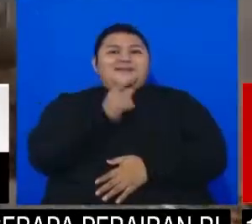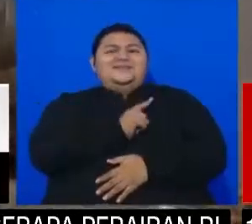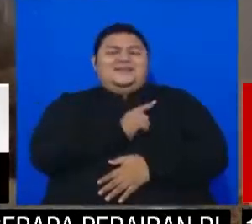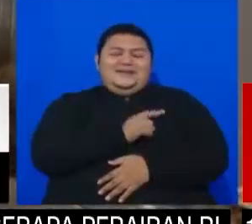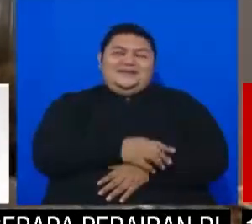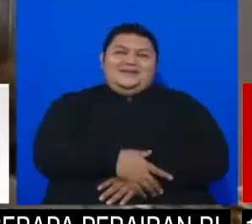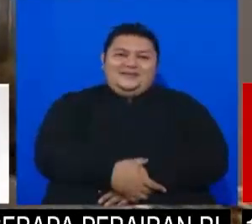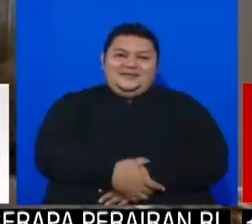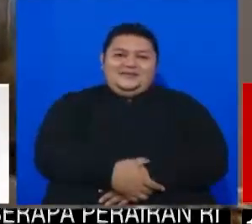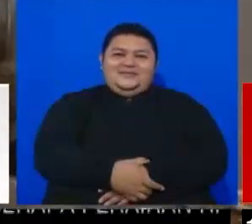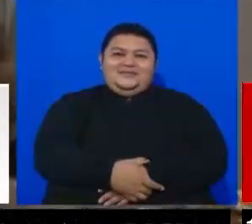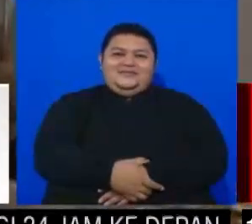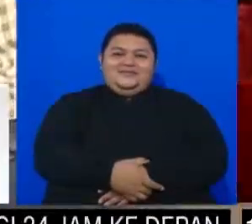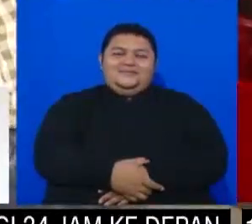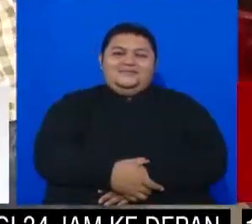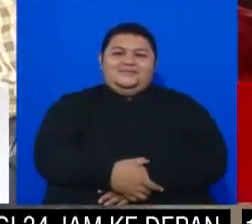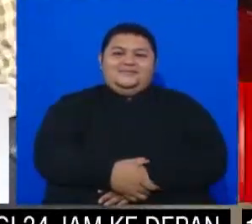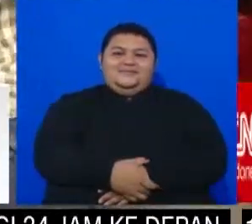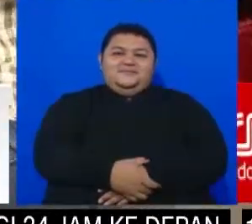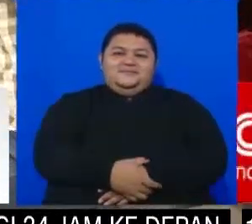lah, kita lanjut dulu ya. Ya,